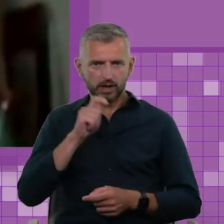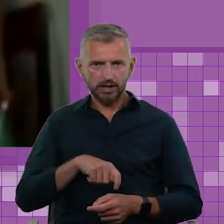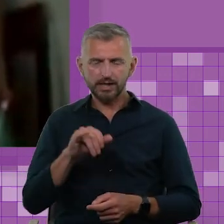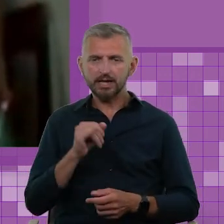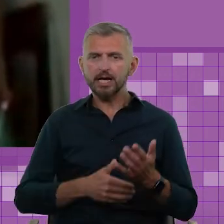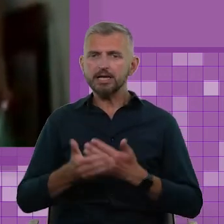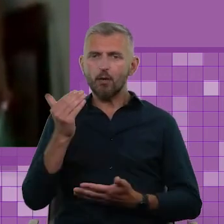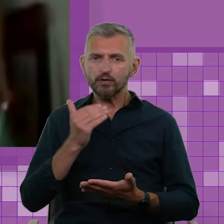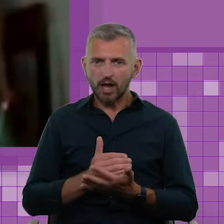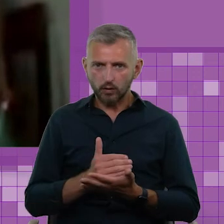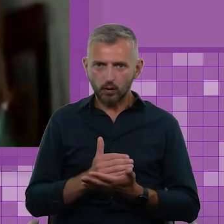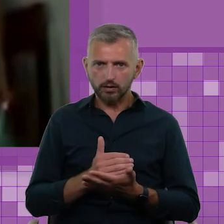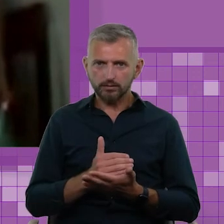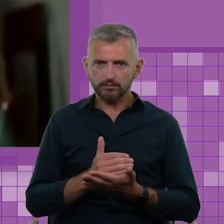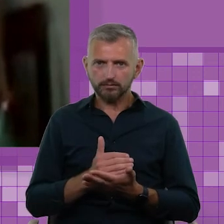І наостанок,